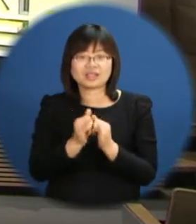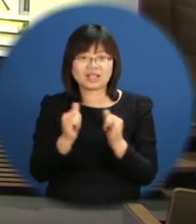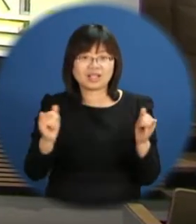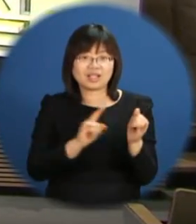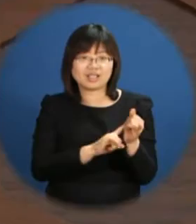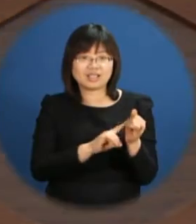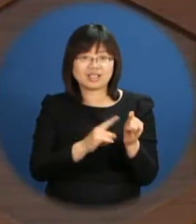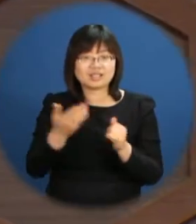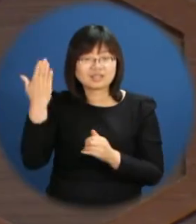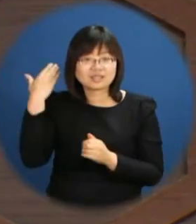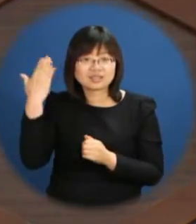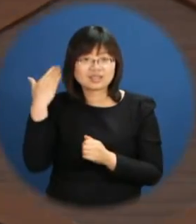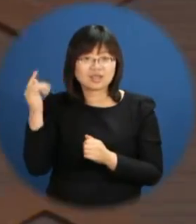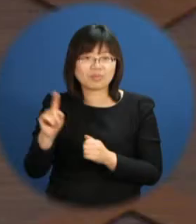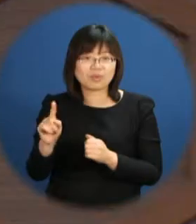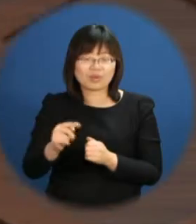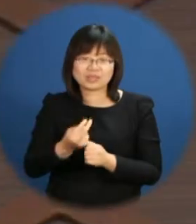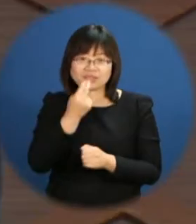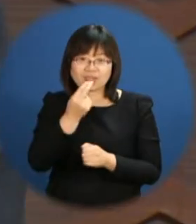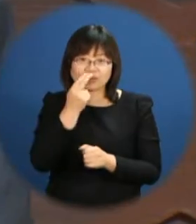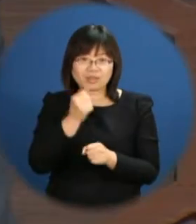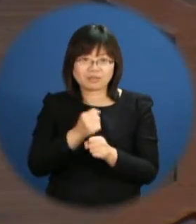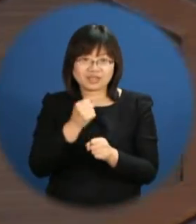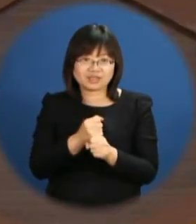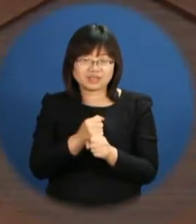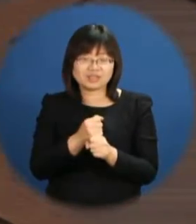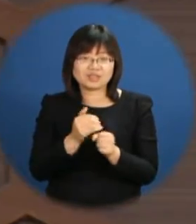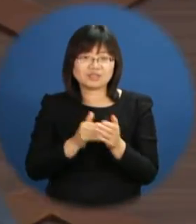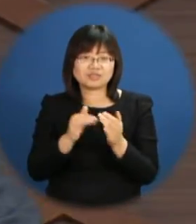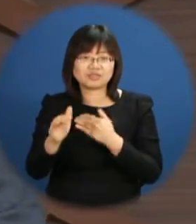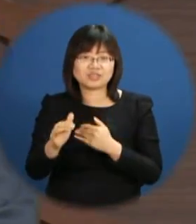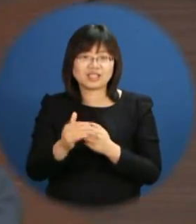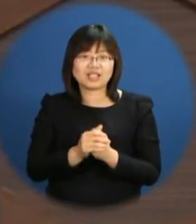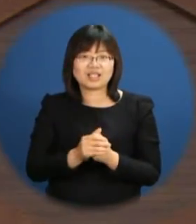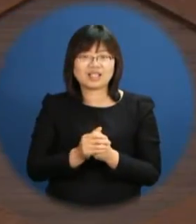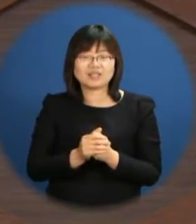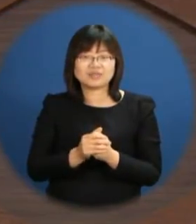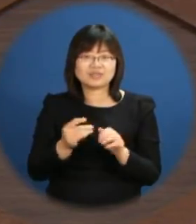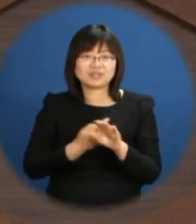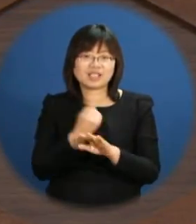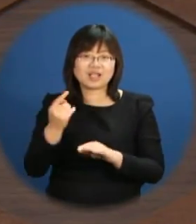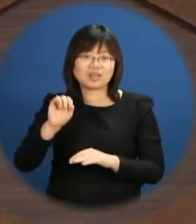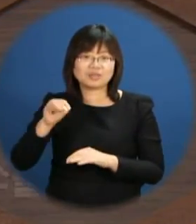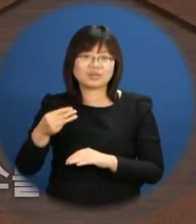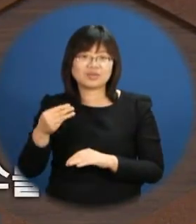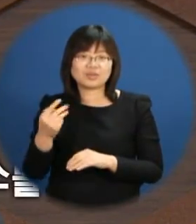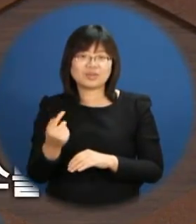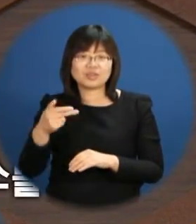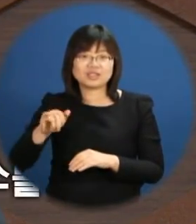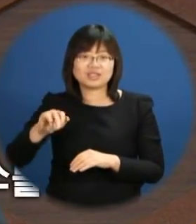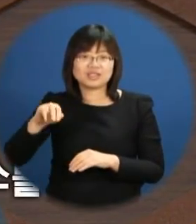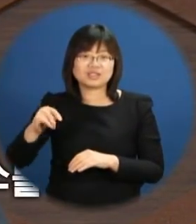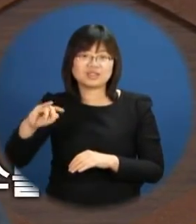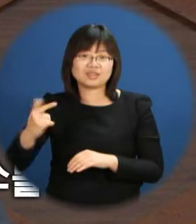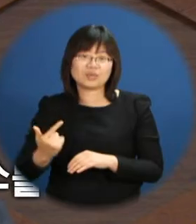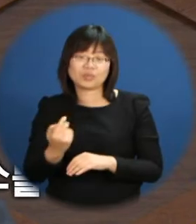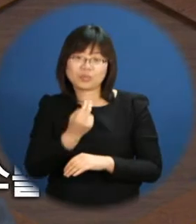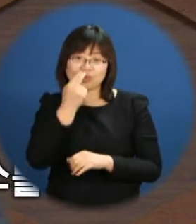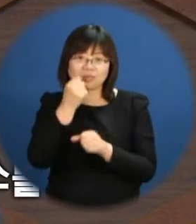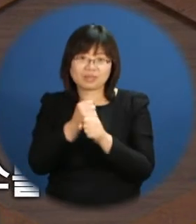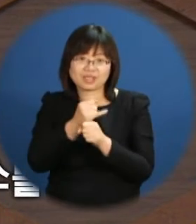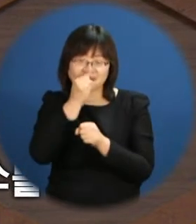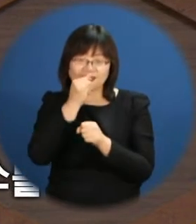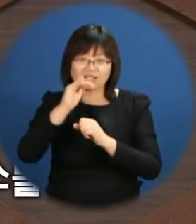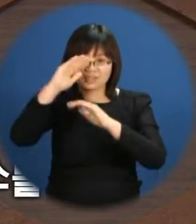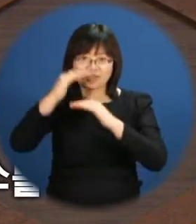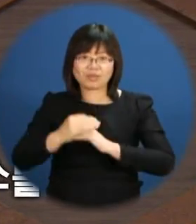그 때 이 산소를 만들어 가지고 이탈 풀어 g 스톤 공기를 만들어 가지고 그 내용을